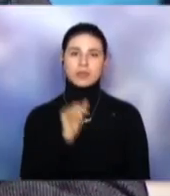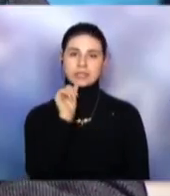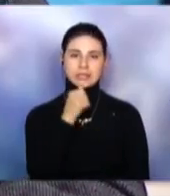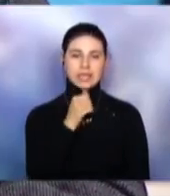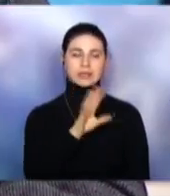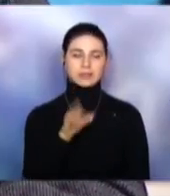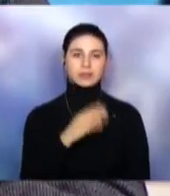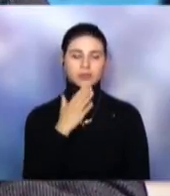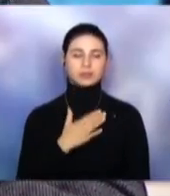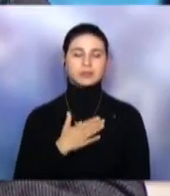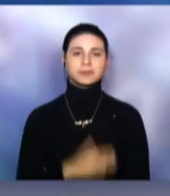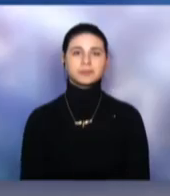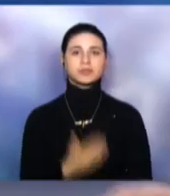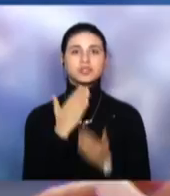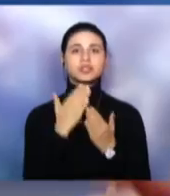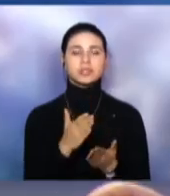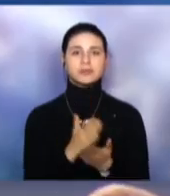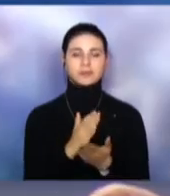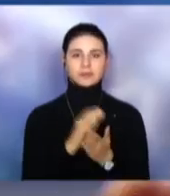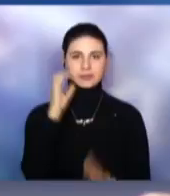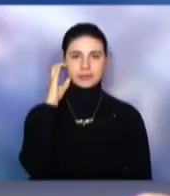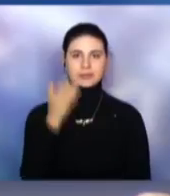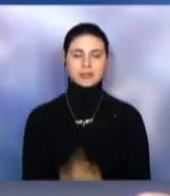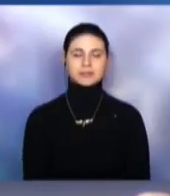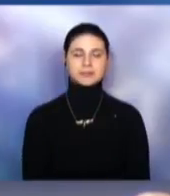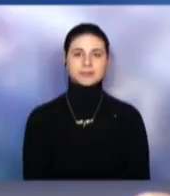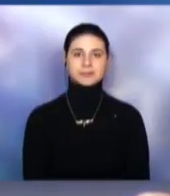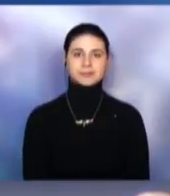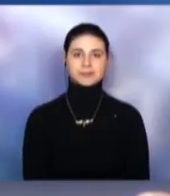სამწუხაროდ. კიდევ ერთი კითხვა, დილამშვიდობისა, გისმენთ?